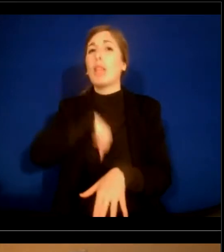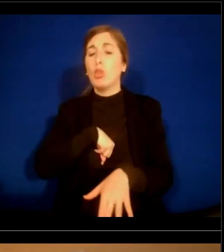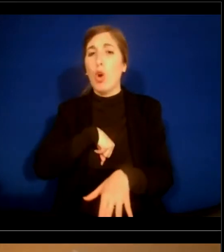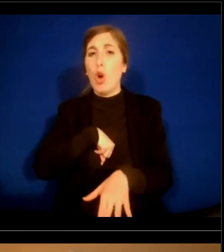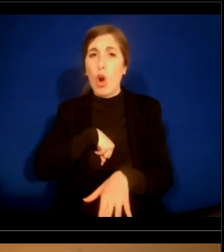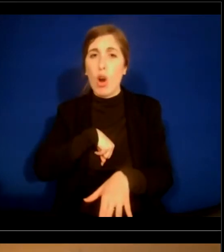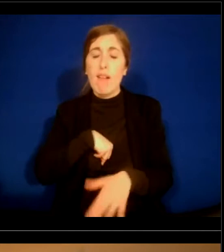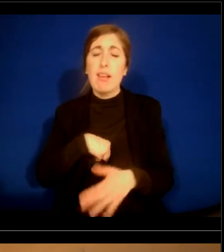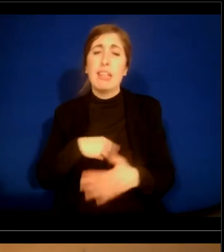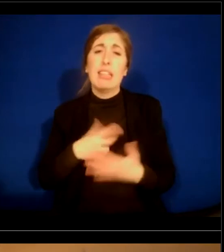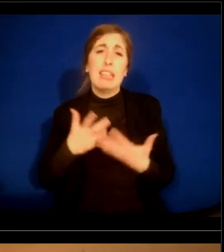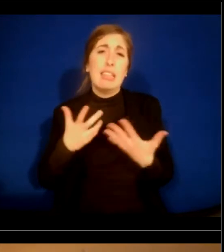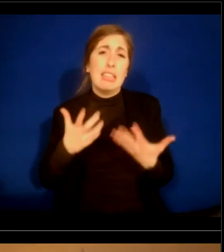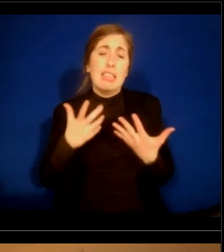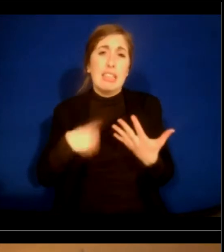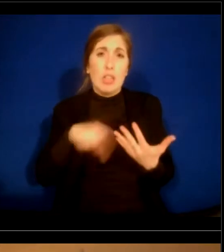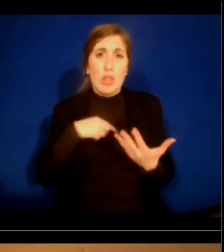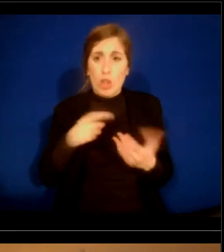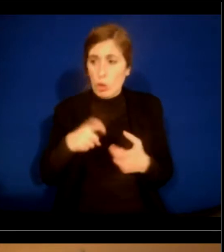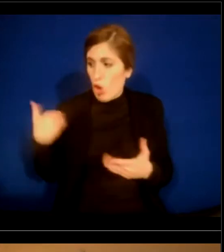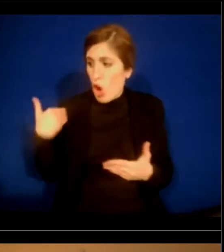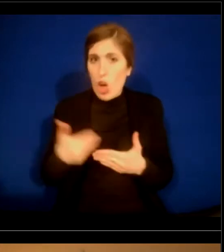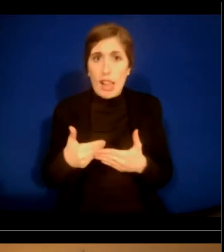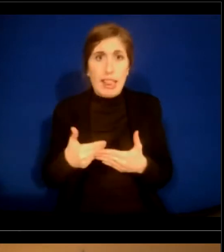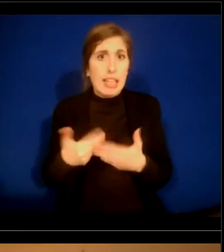non ci stiamo chiedendo adesso in questi giorni con